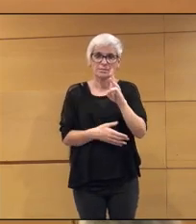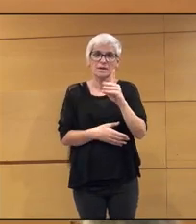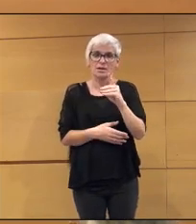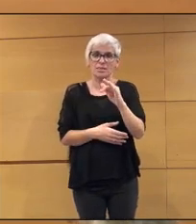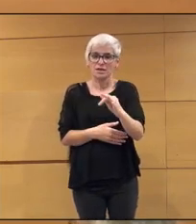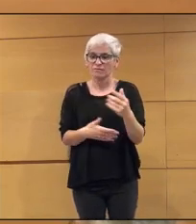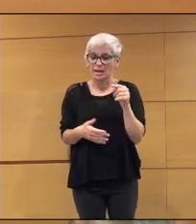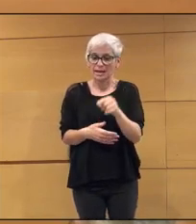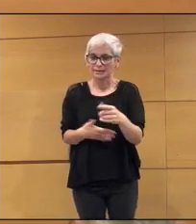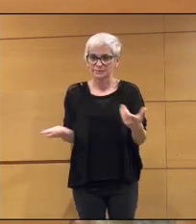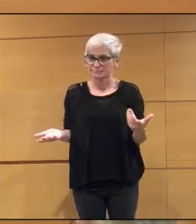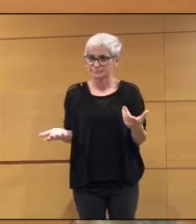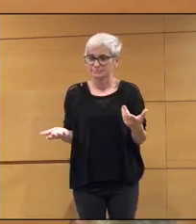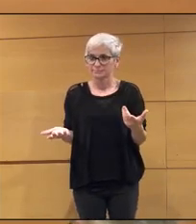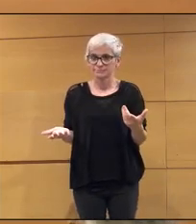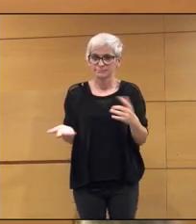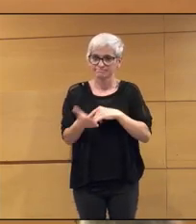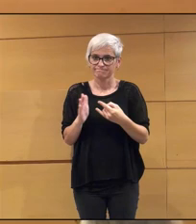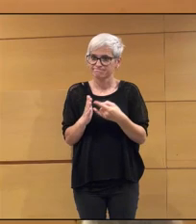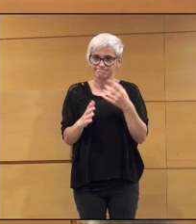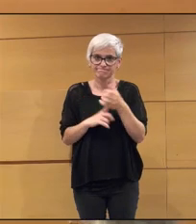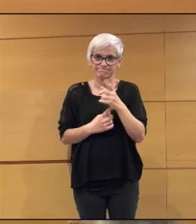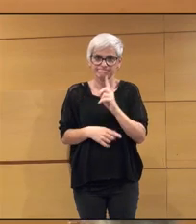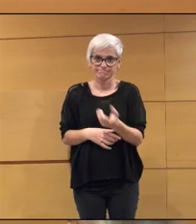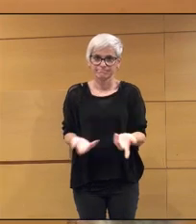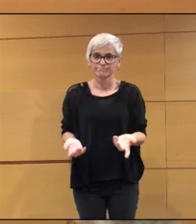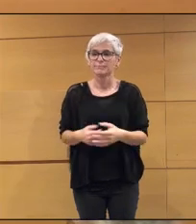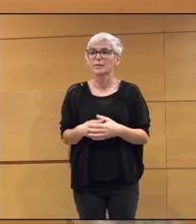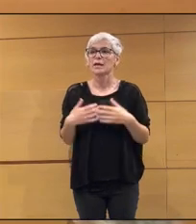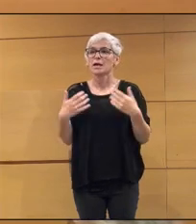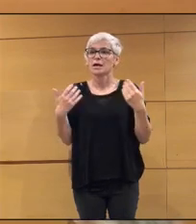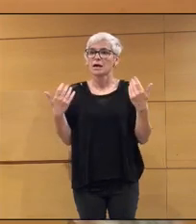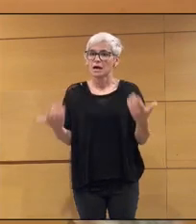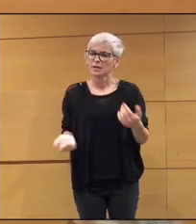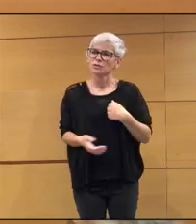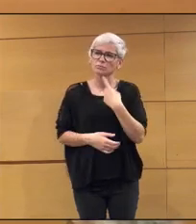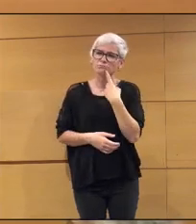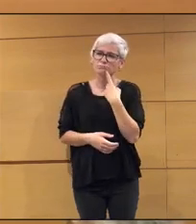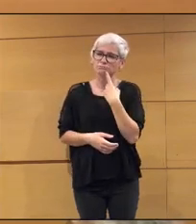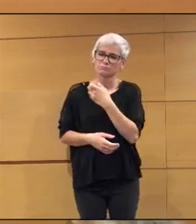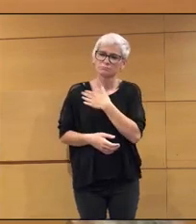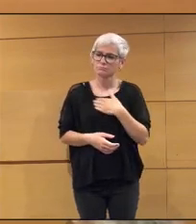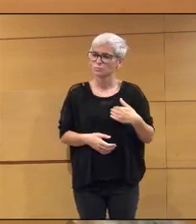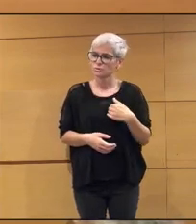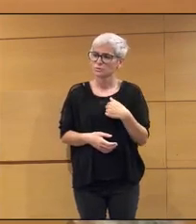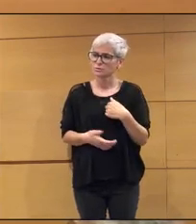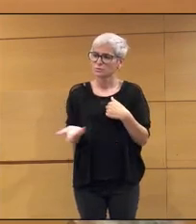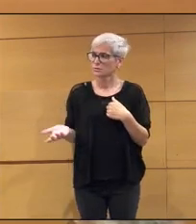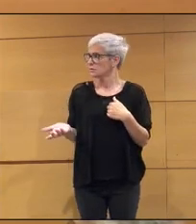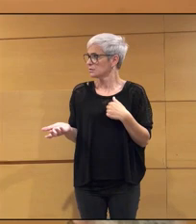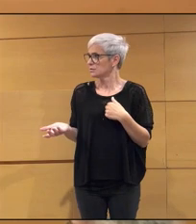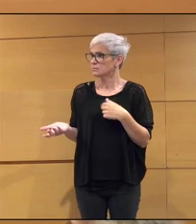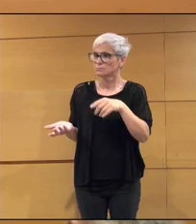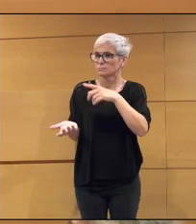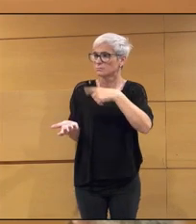i aquí no hi trobem la solució. Jo ara voldria que ens féssim una pregunta també,